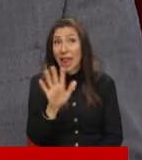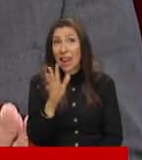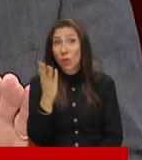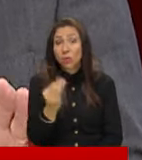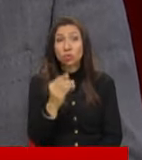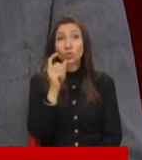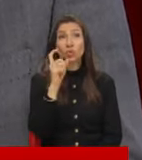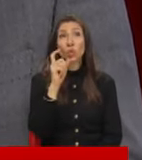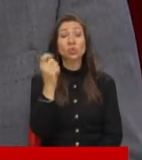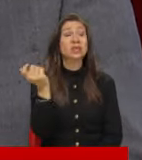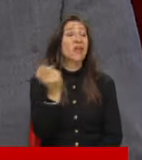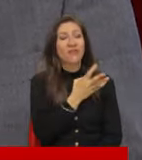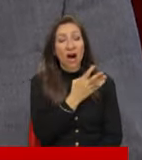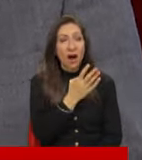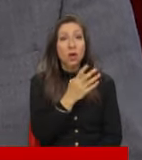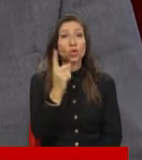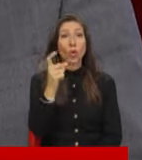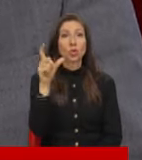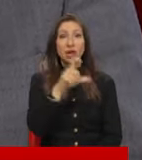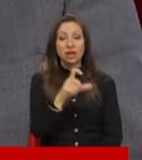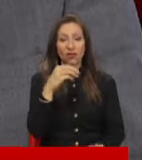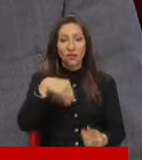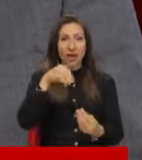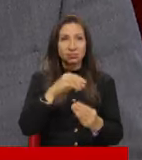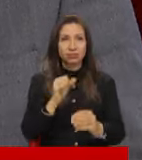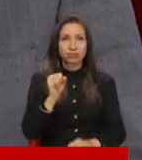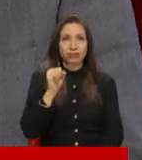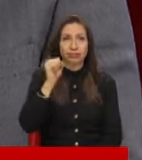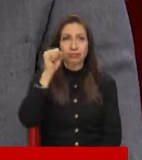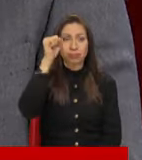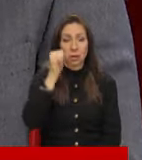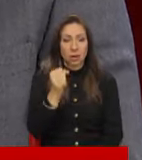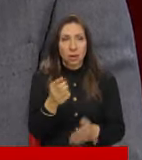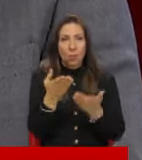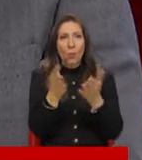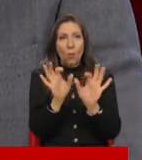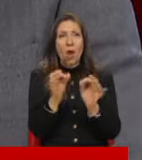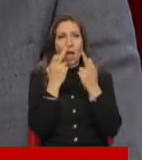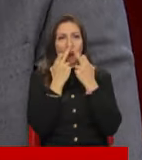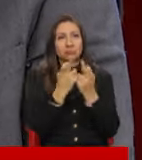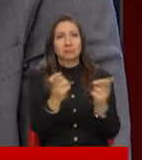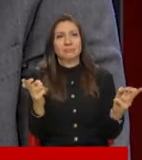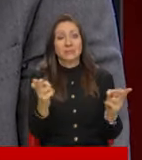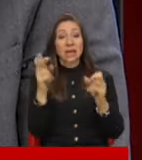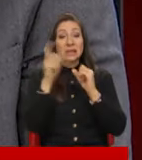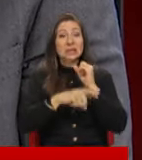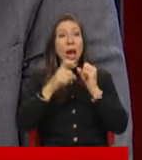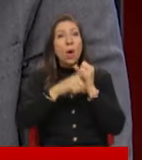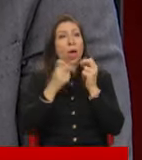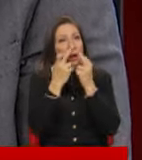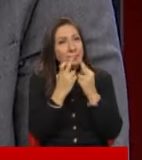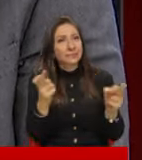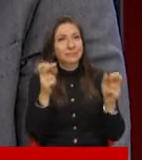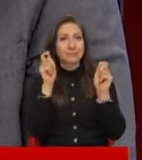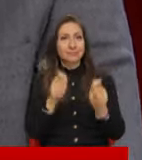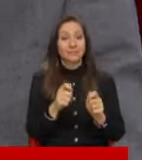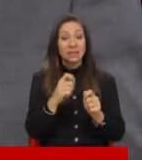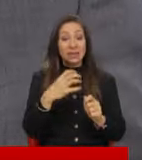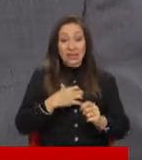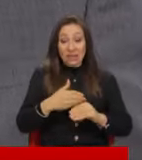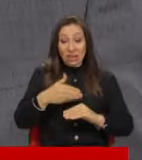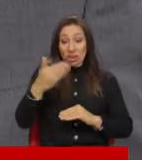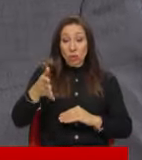tam 9 kez 9 ayda faiz artırdı İşte bu şekliyle aldattı terörle aldattı kendisinin